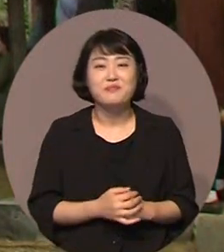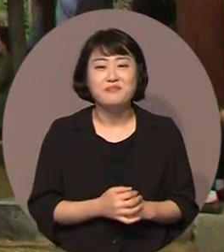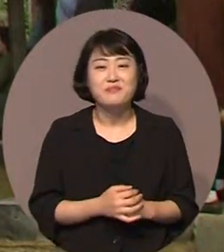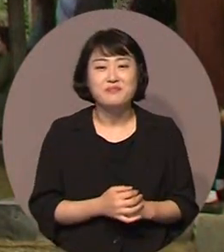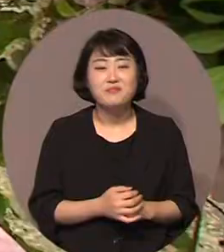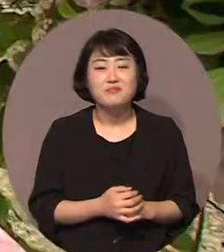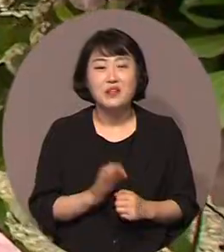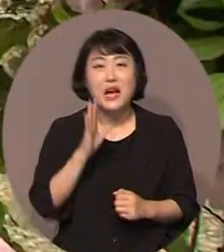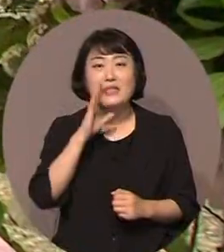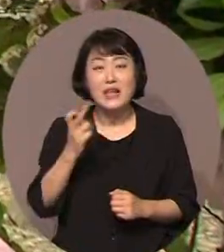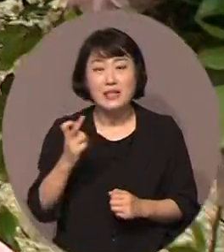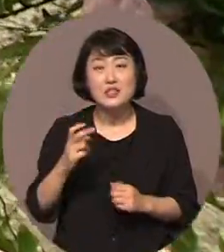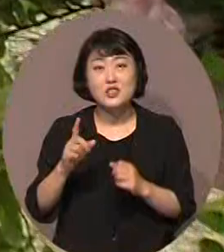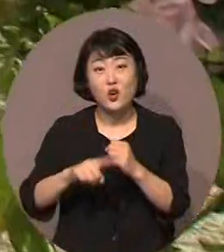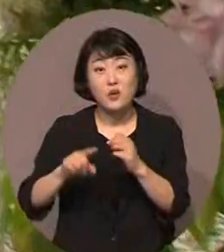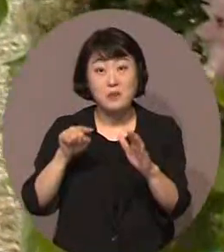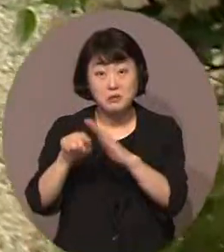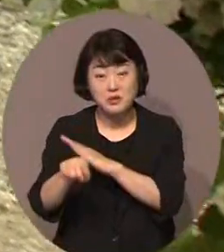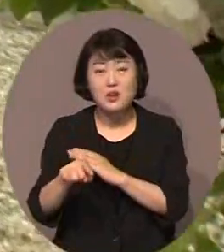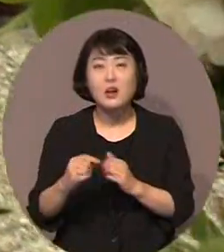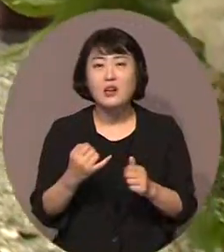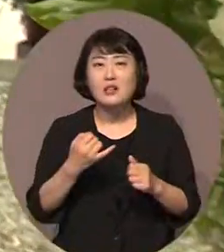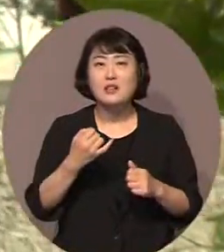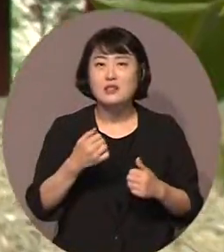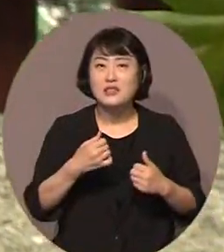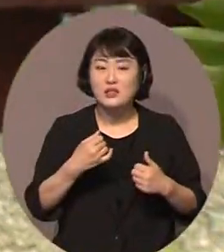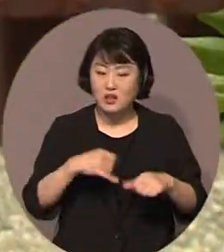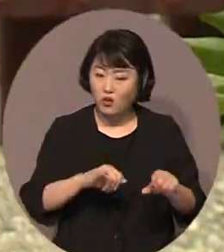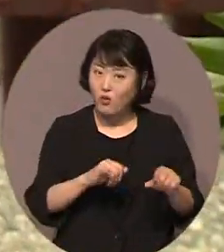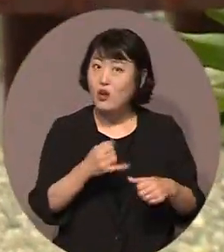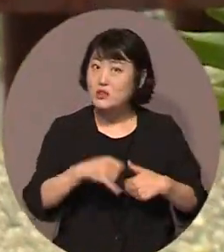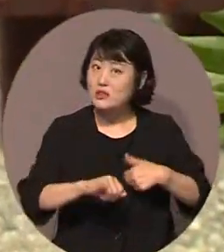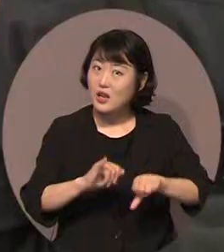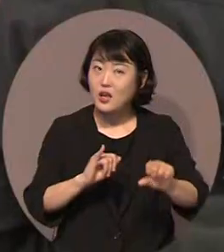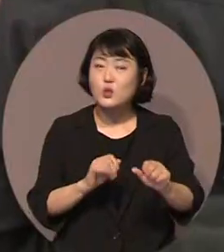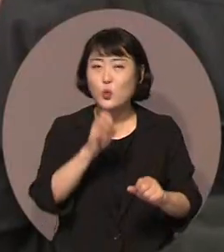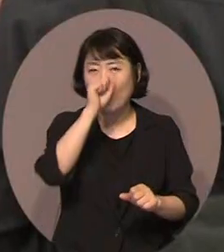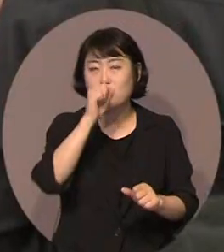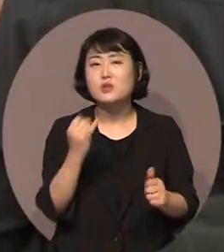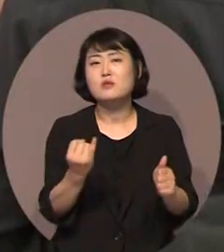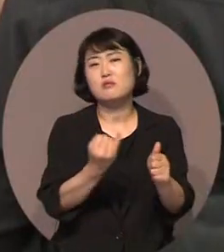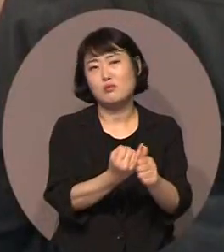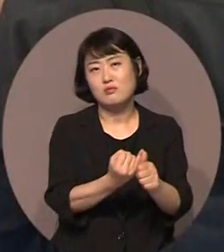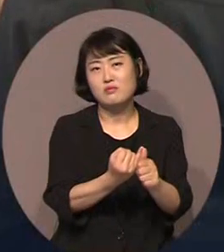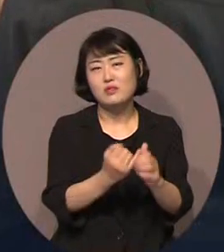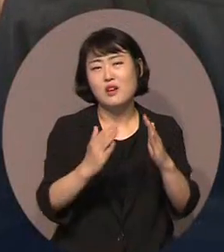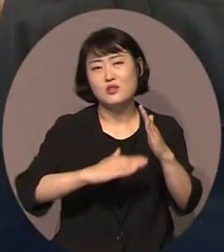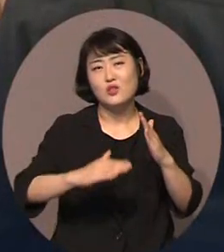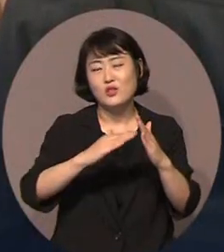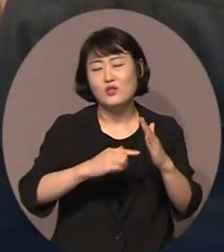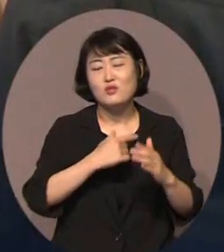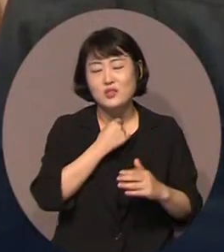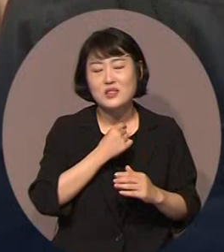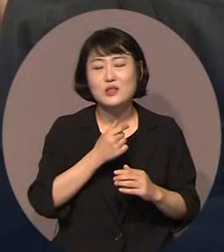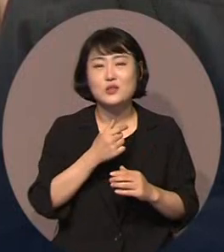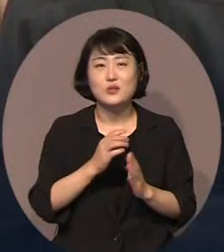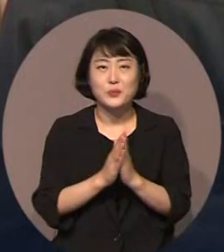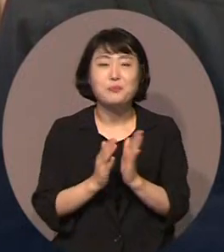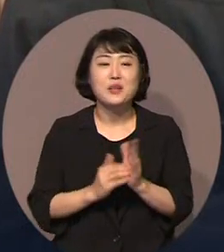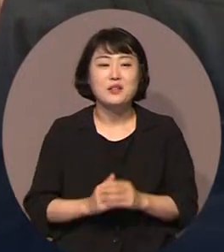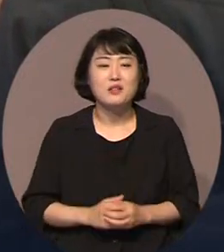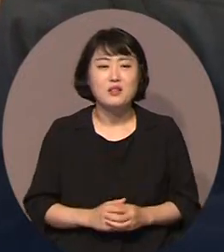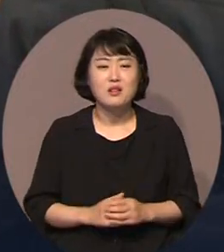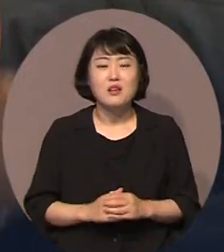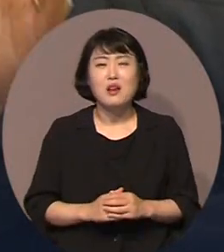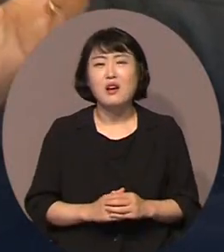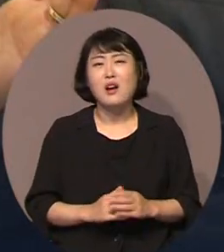인취사를 찾은 한 신도는 자녀가 좋은 짝을 만나길 기도했습니다. 가정을 이뤘으면 또 그런